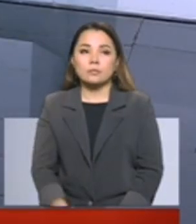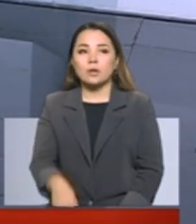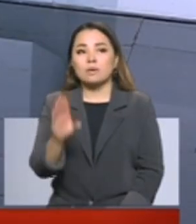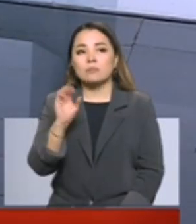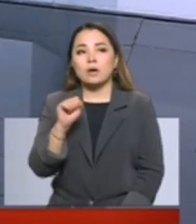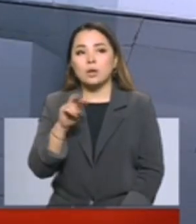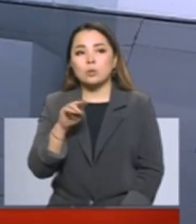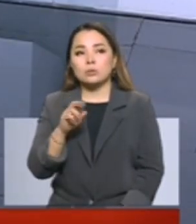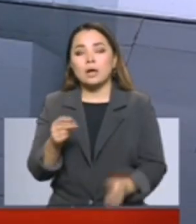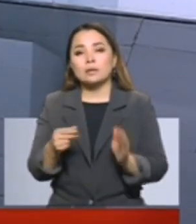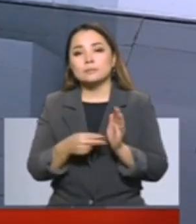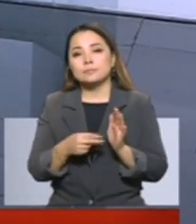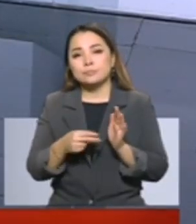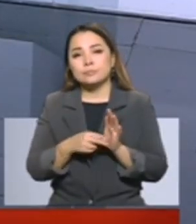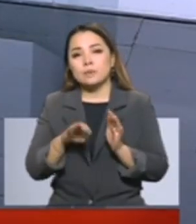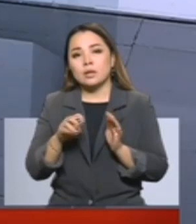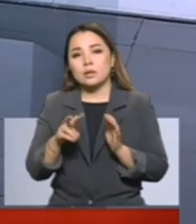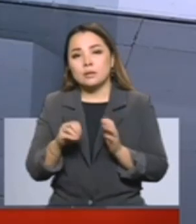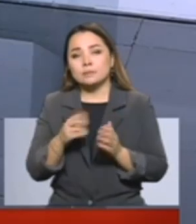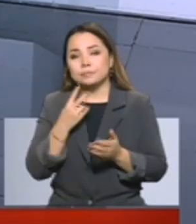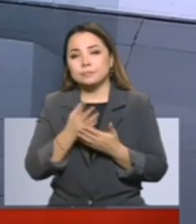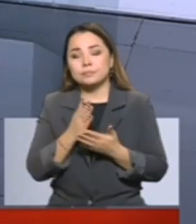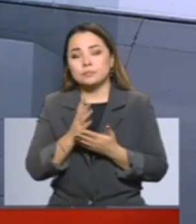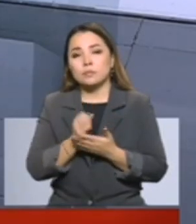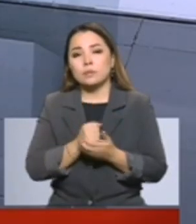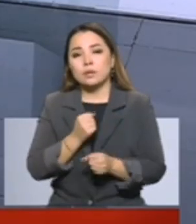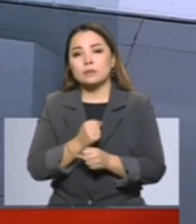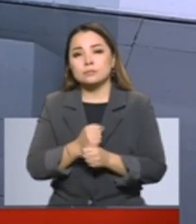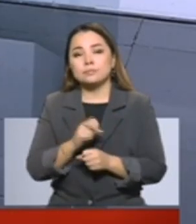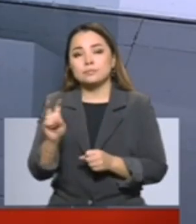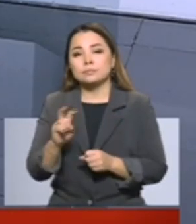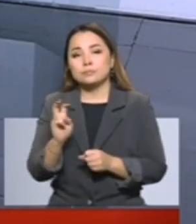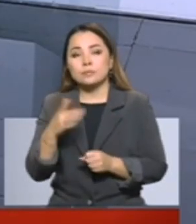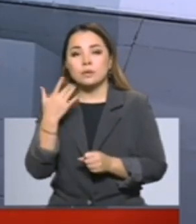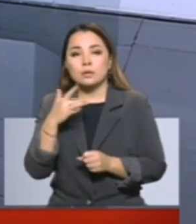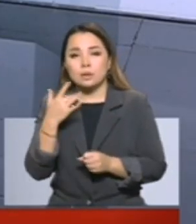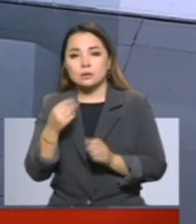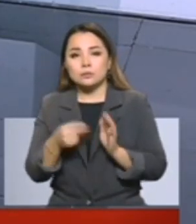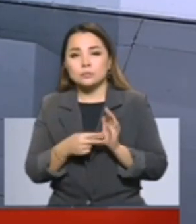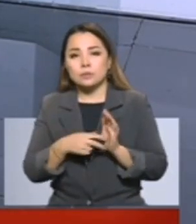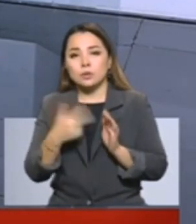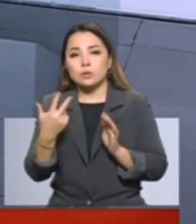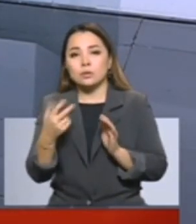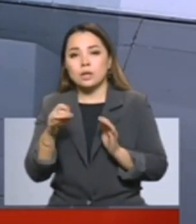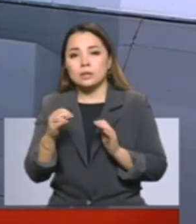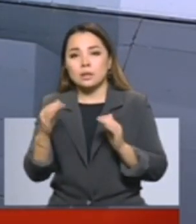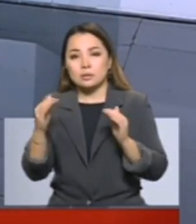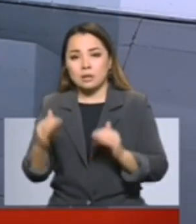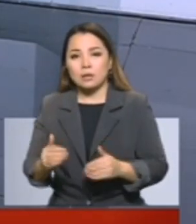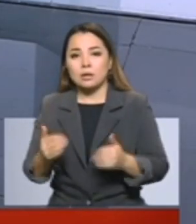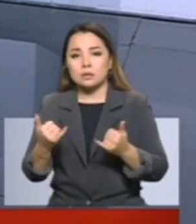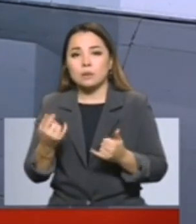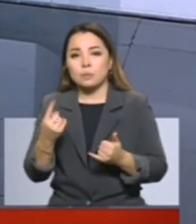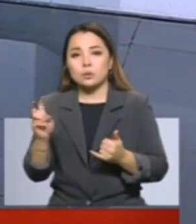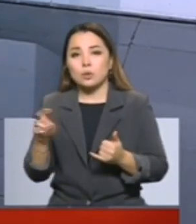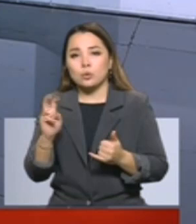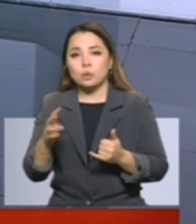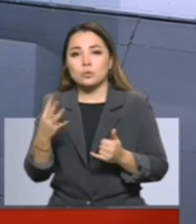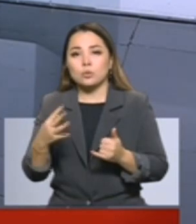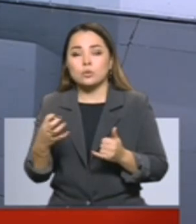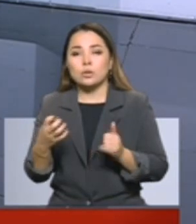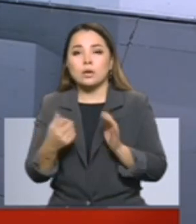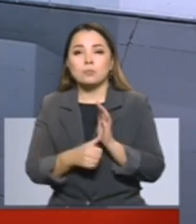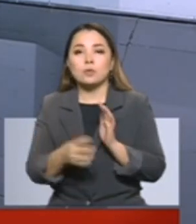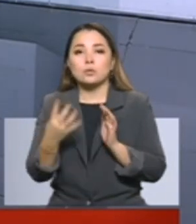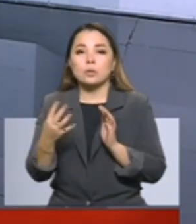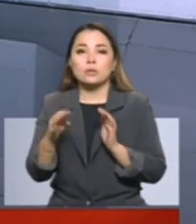Валюта бағамына тоқталайық. Теңге нығая түсті. Қор биржасында ақш валютасы тағы 3 теңгеге арзандаған. Бүгін 1 доллар